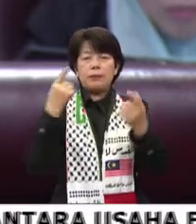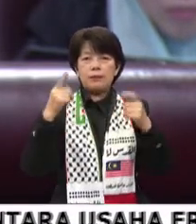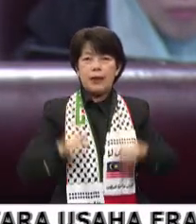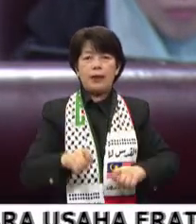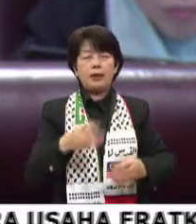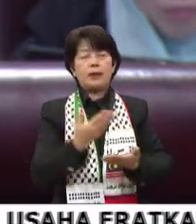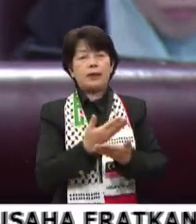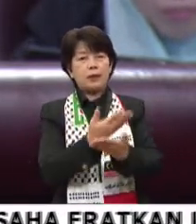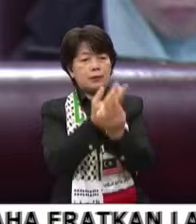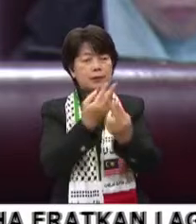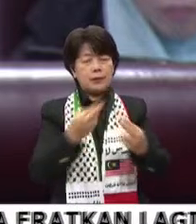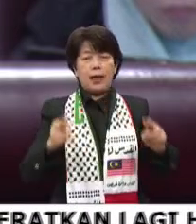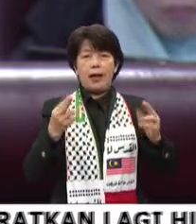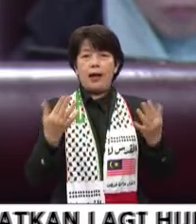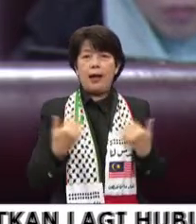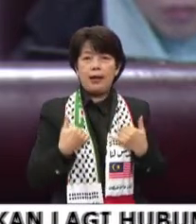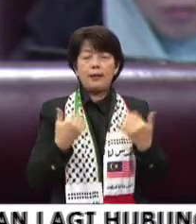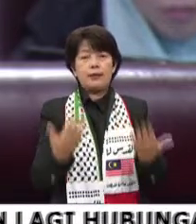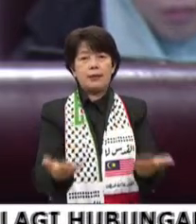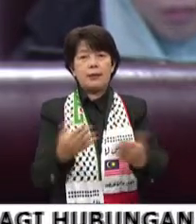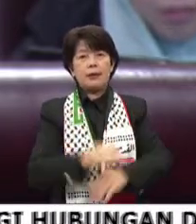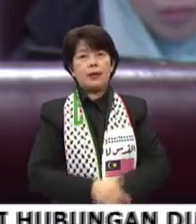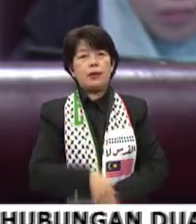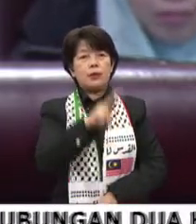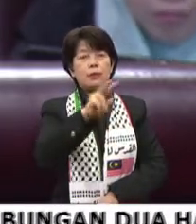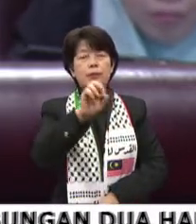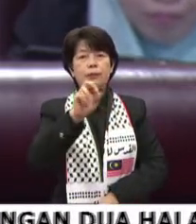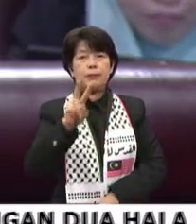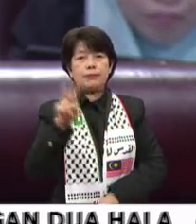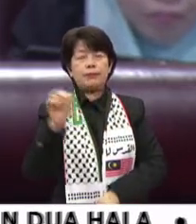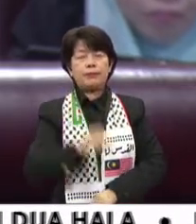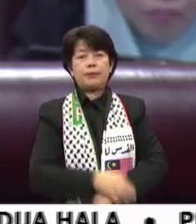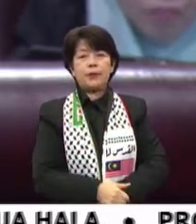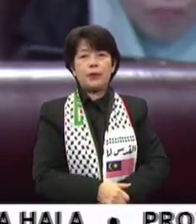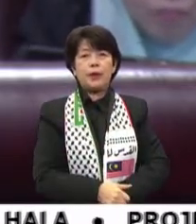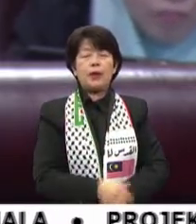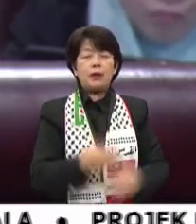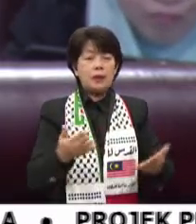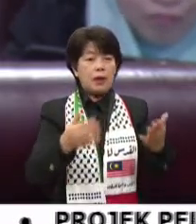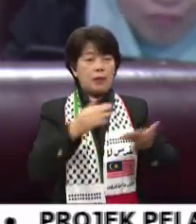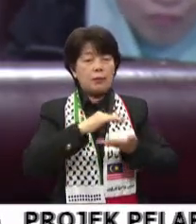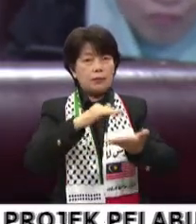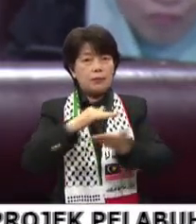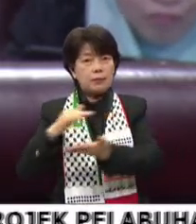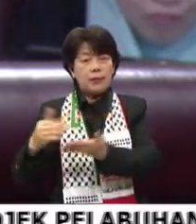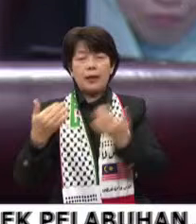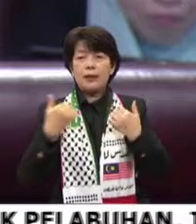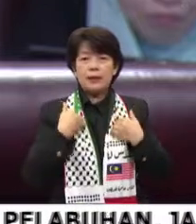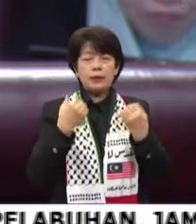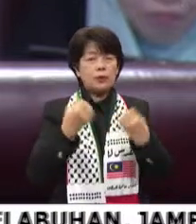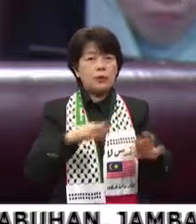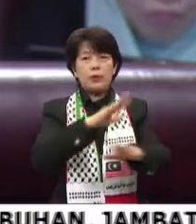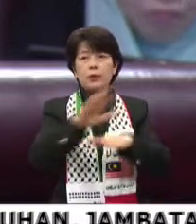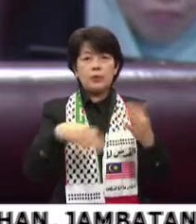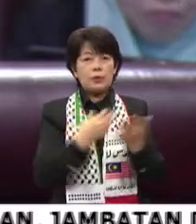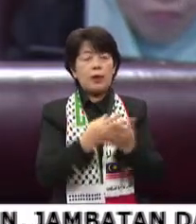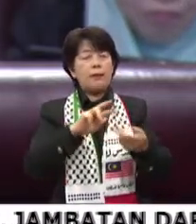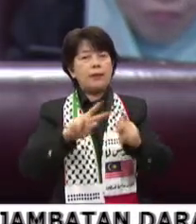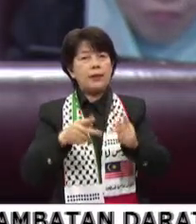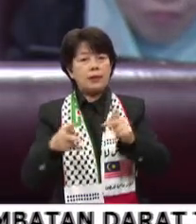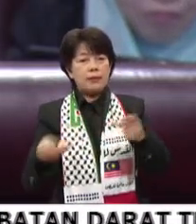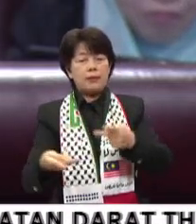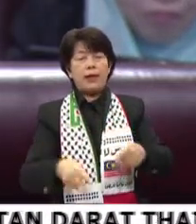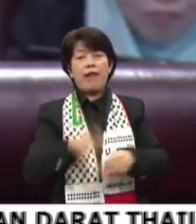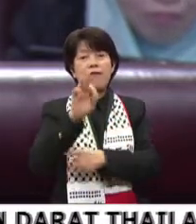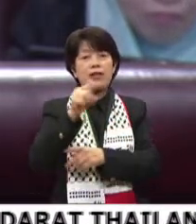peruntukan sedia ada akta 262 antara peruntukan-peruntukan sediaada yang dipinda melibatkan pasal-fasal